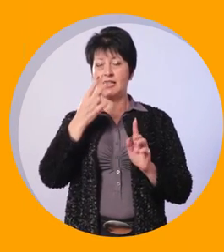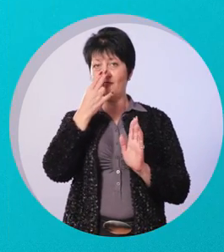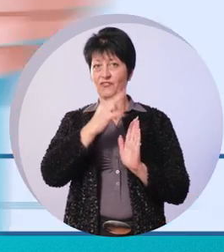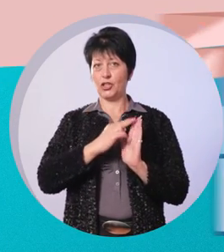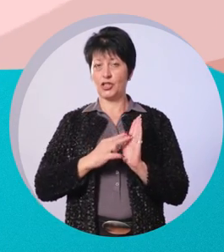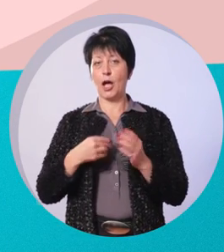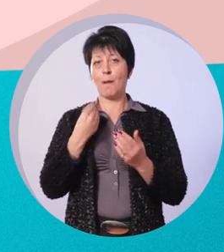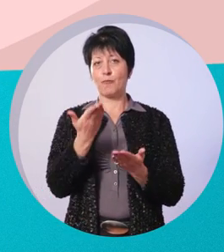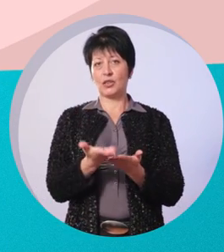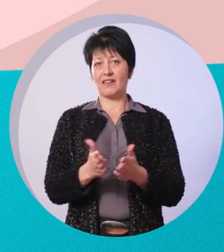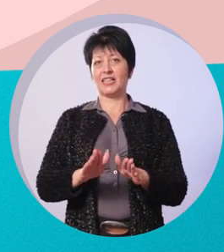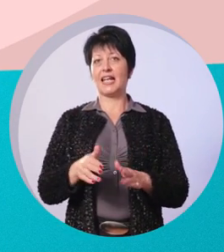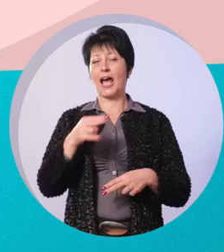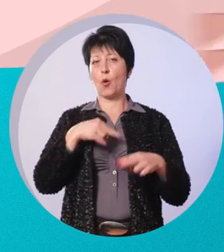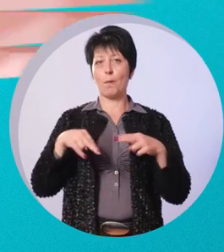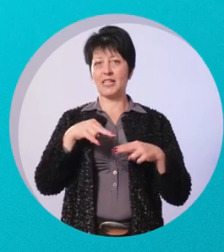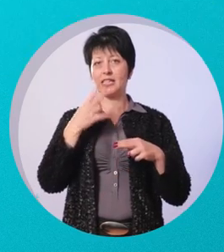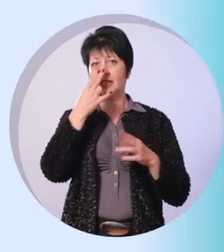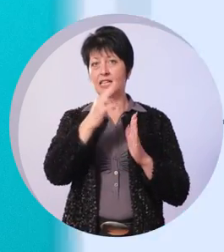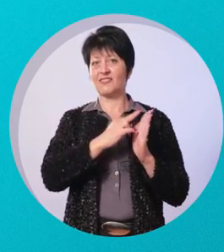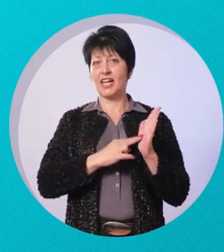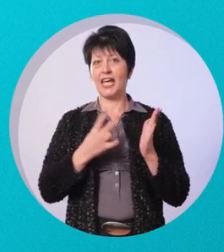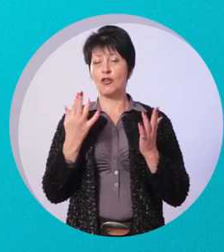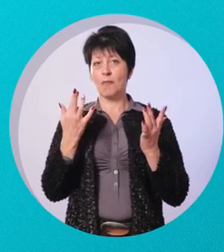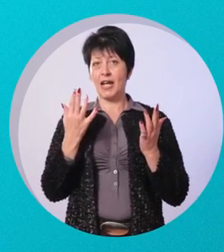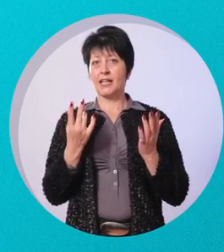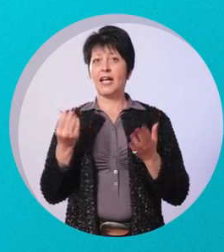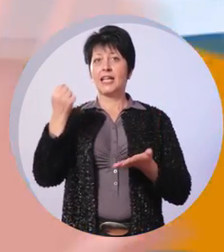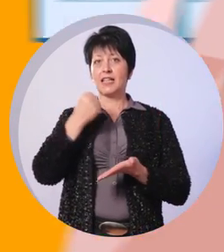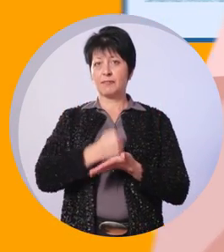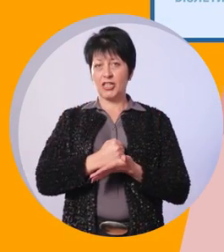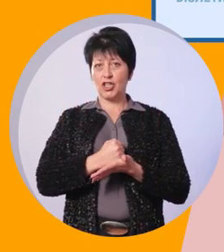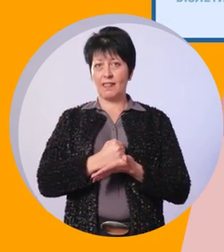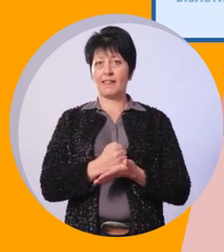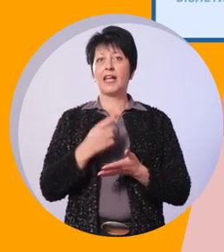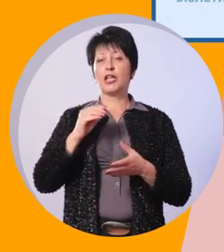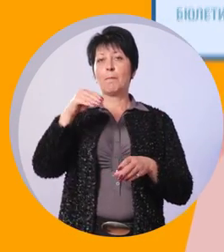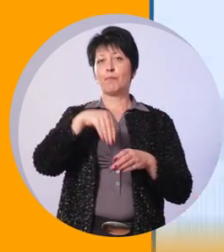вижда поставения знак. Подавате я на член на комисията, за да свери номерата, да сложи втори печат и да откъсне